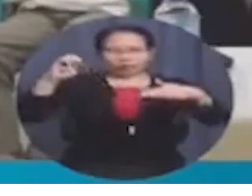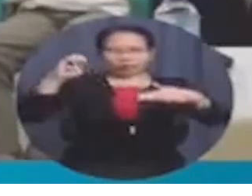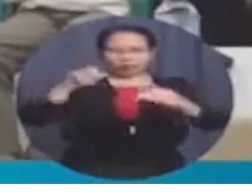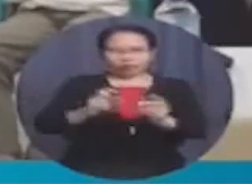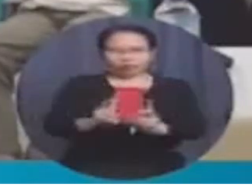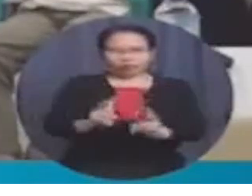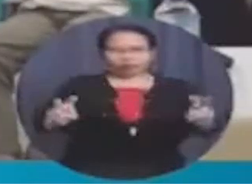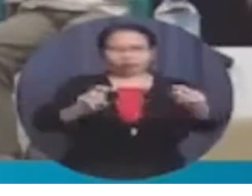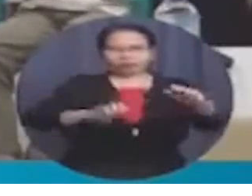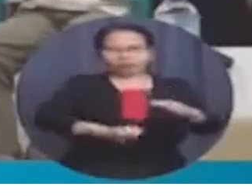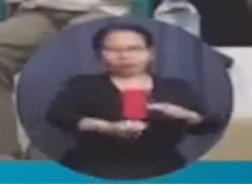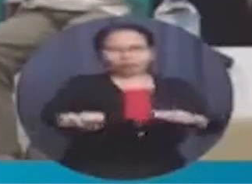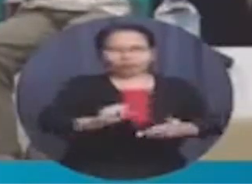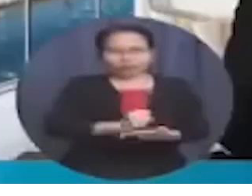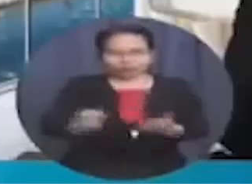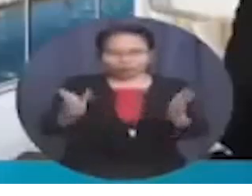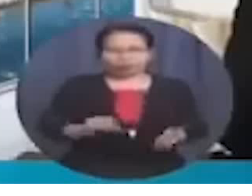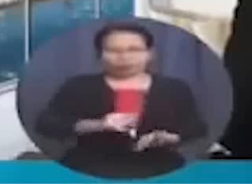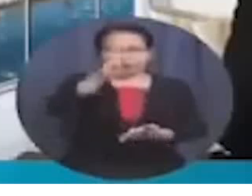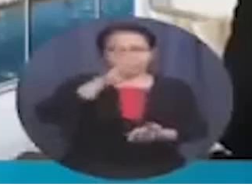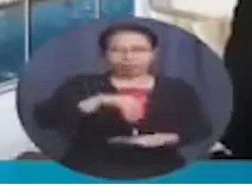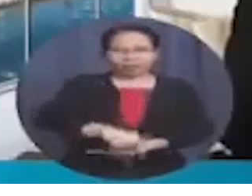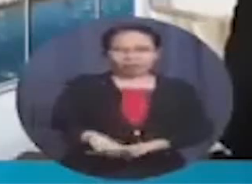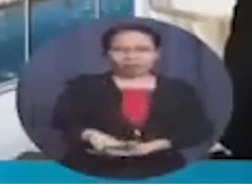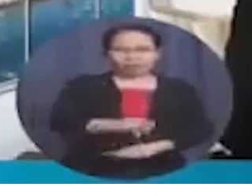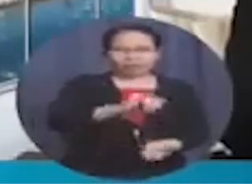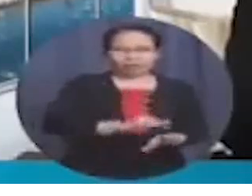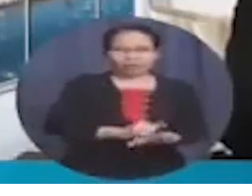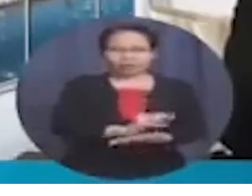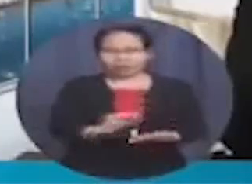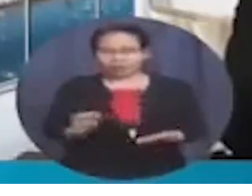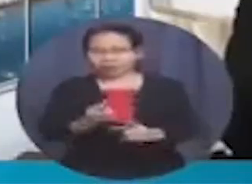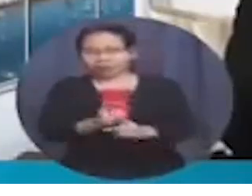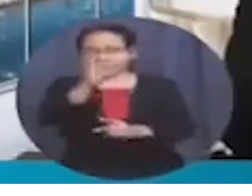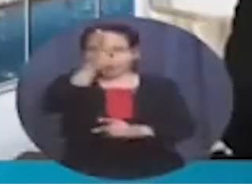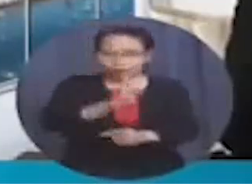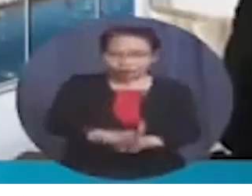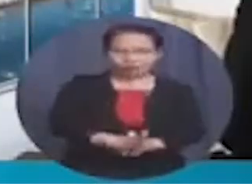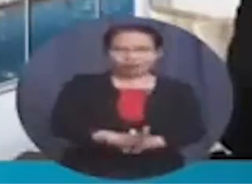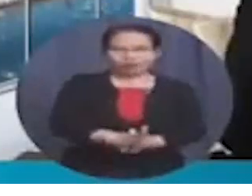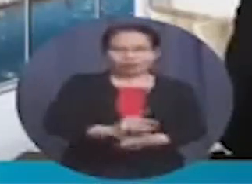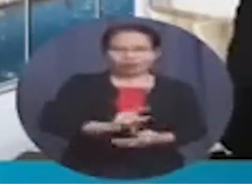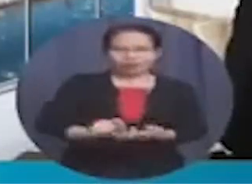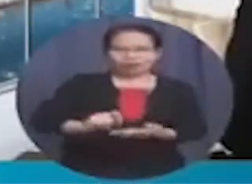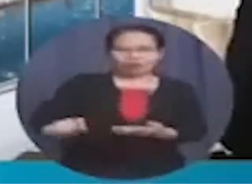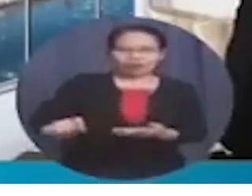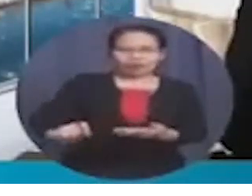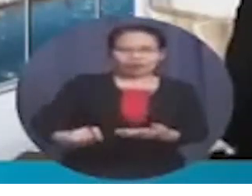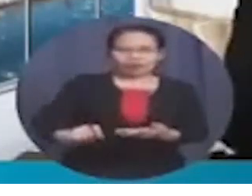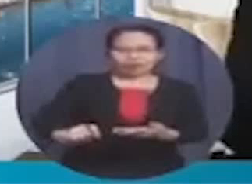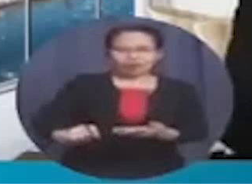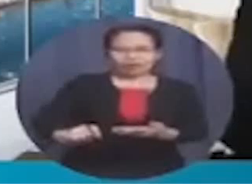apostles, by the scribes that God sent. Yan ang mga yan, galing sa Diyos. Nakalagay naman sa